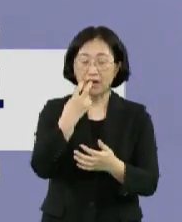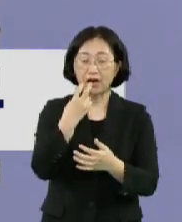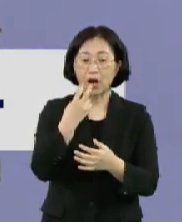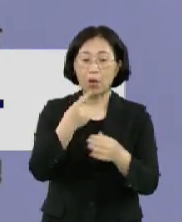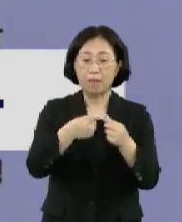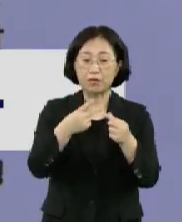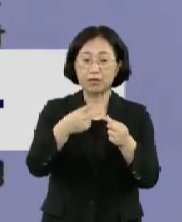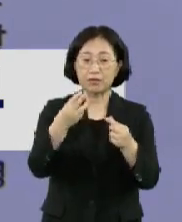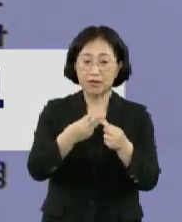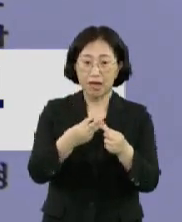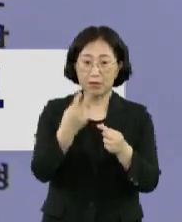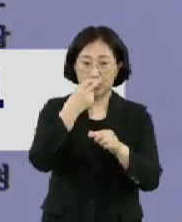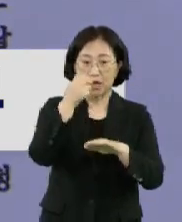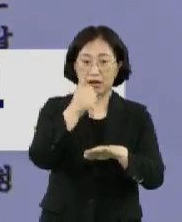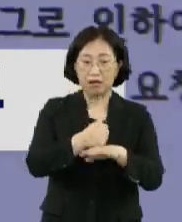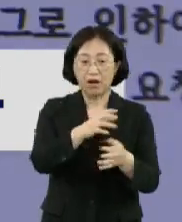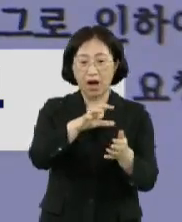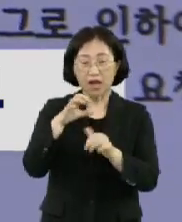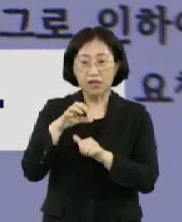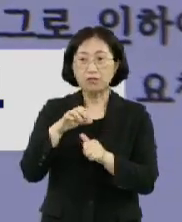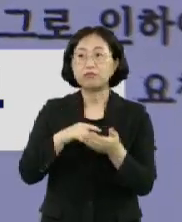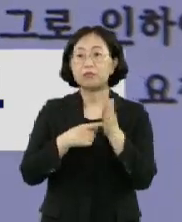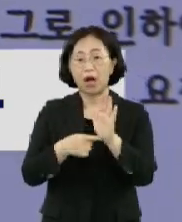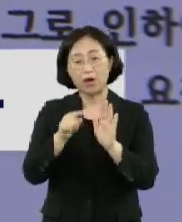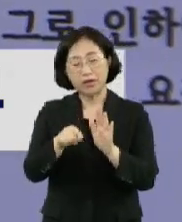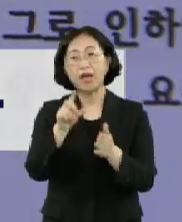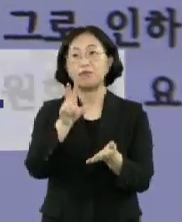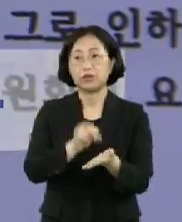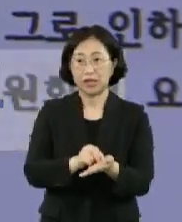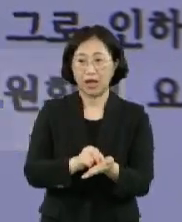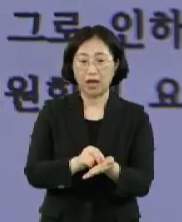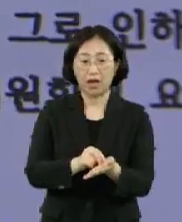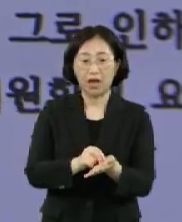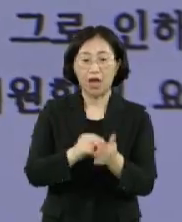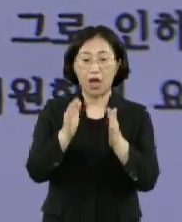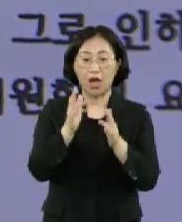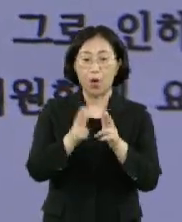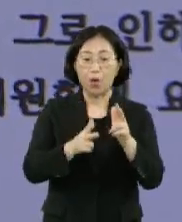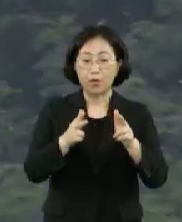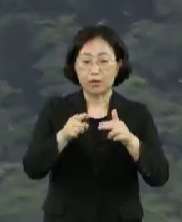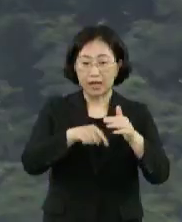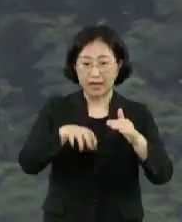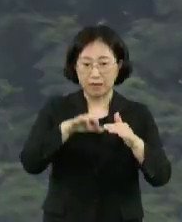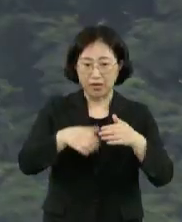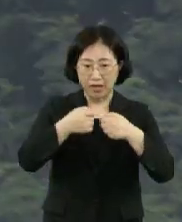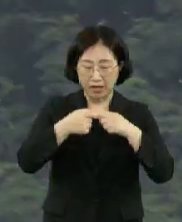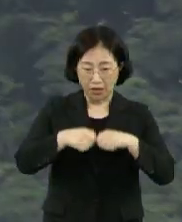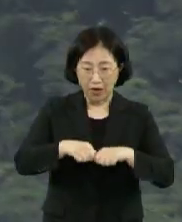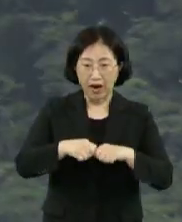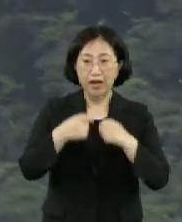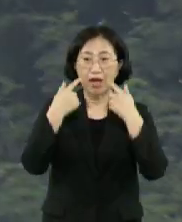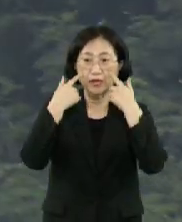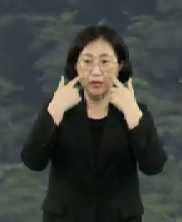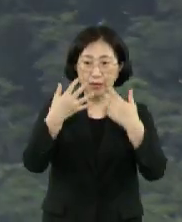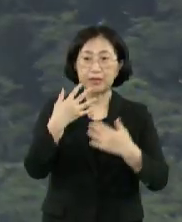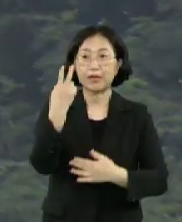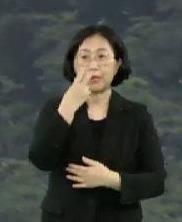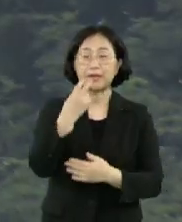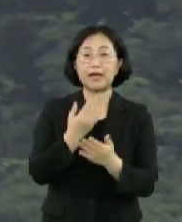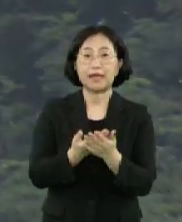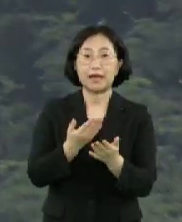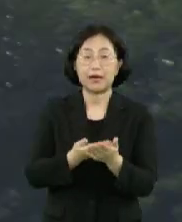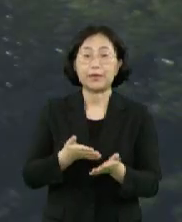3번 측정한 데이터를 이용해 결과를 단정하는 것이 문제라며 공장 내부에 대한 정확한 조사와 측정도